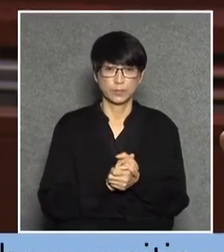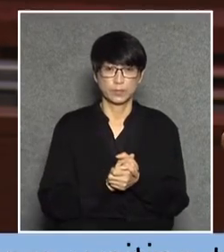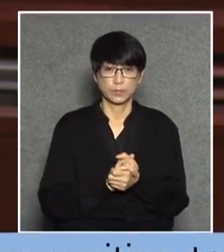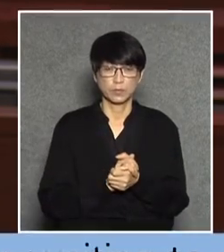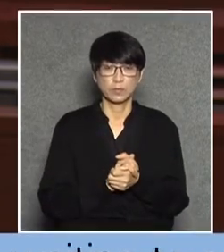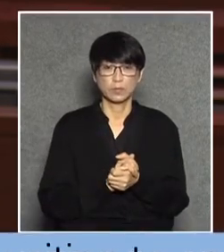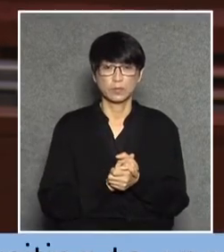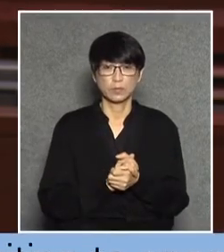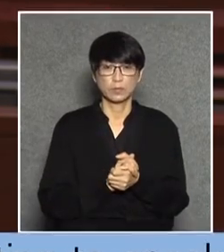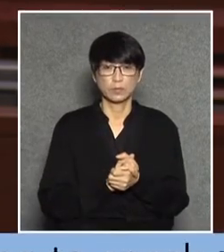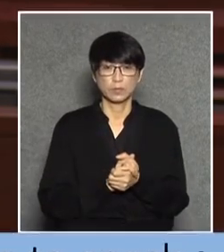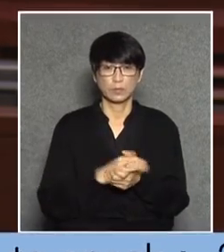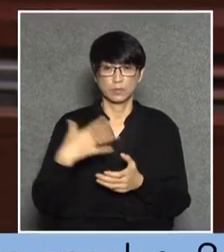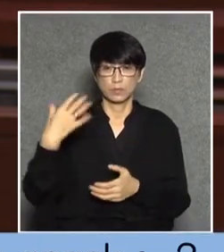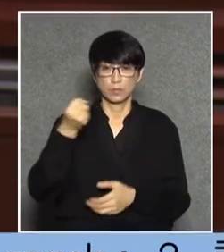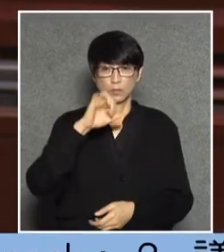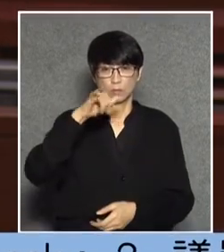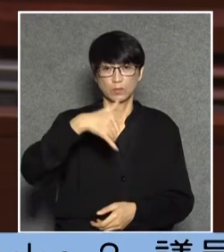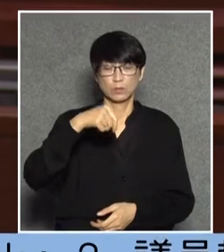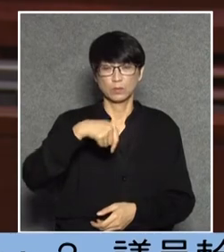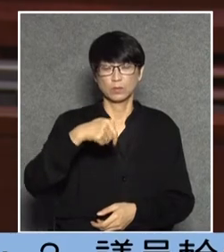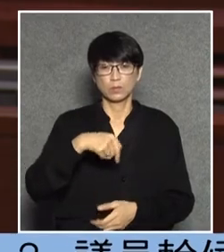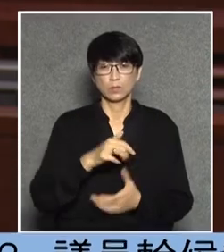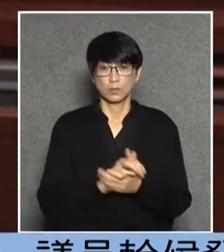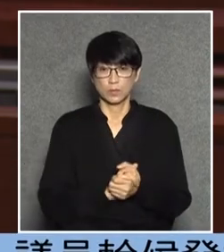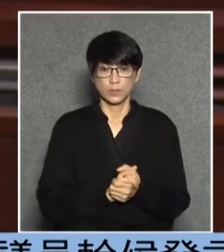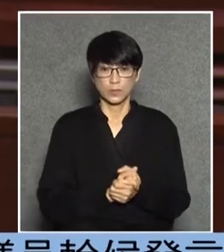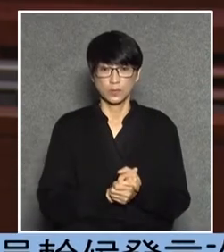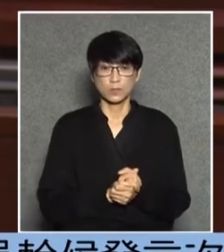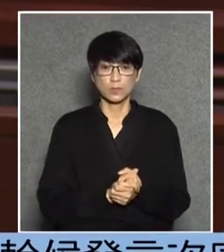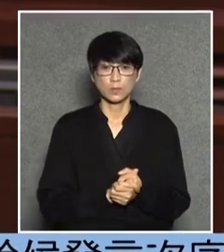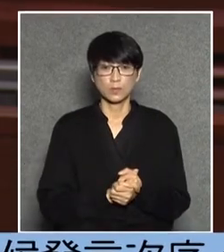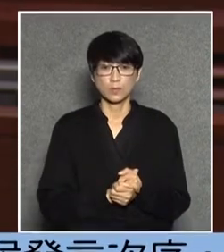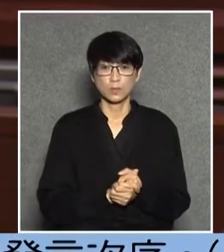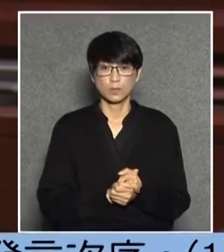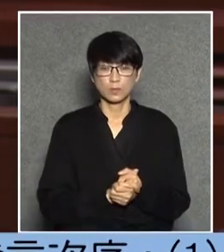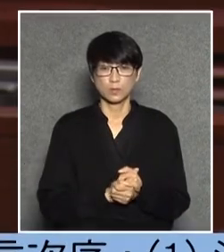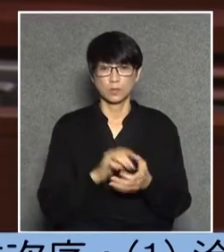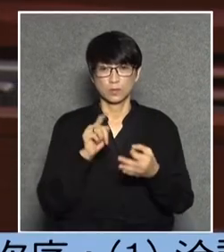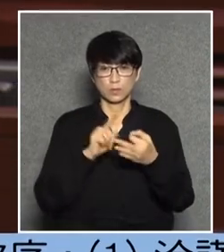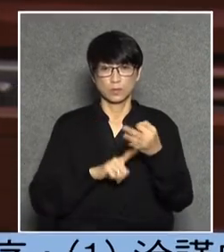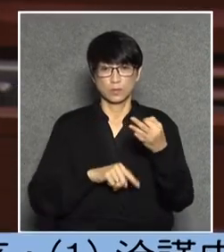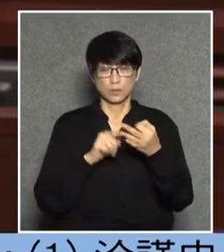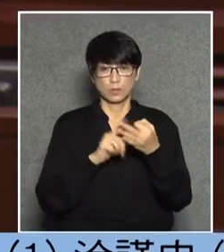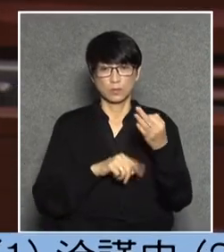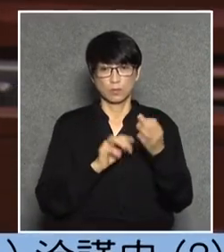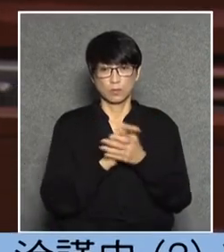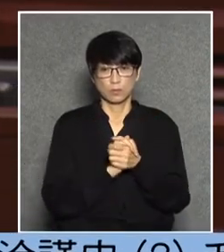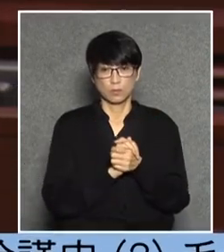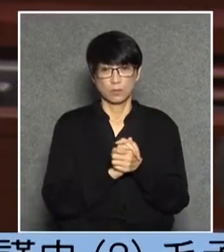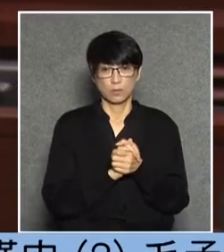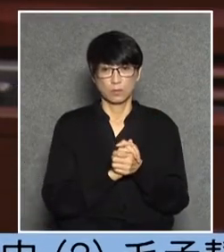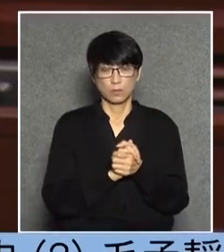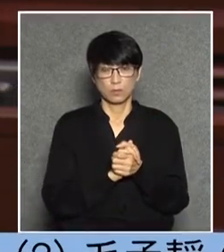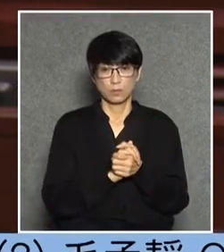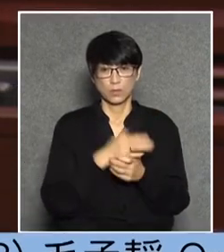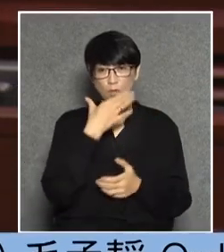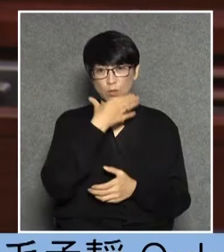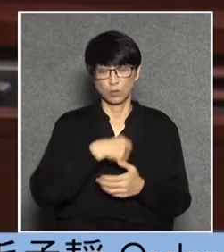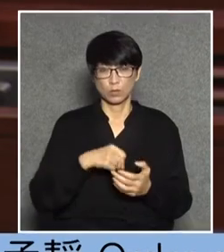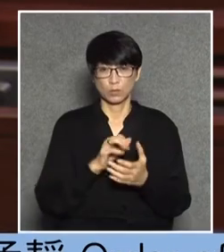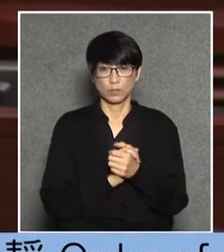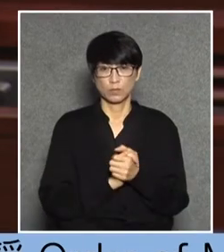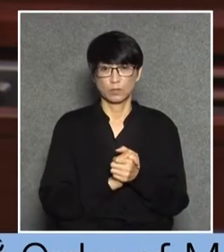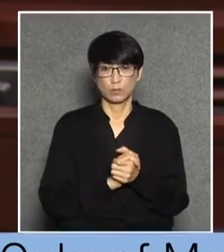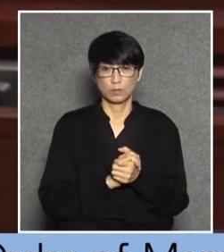官员嚟我哋，嚟我哋呢个议会，而家呢个杨永强系嘛，最叻噶啦。喂，搞呢一个医